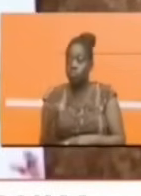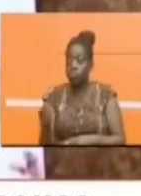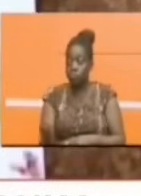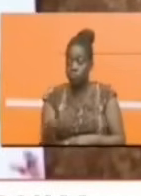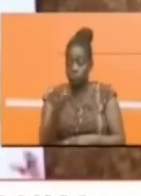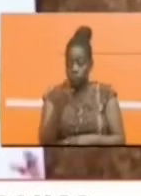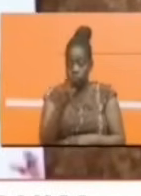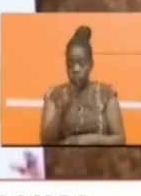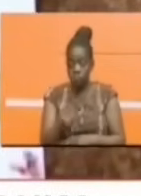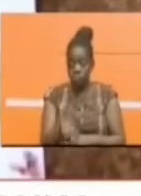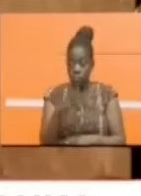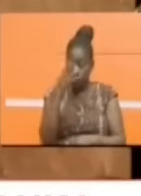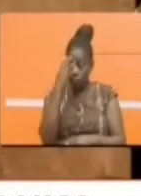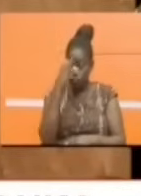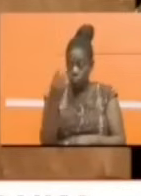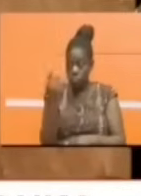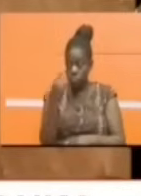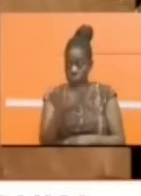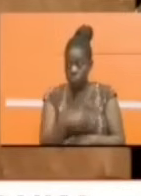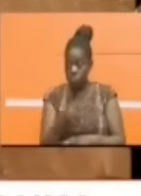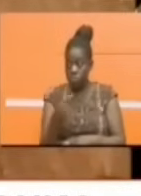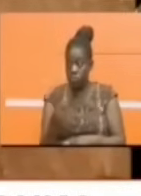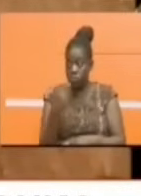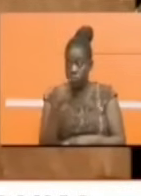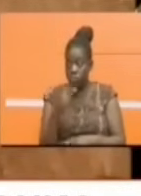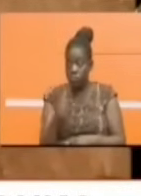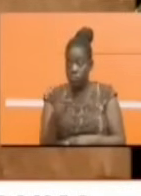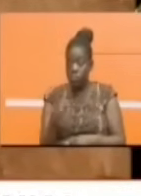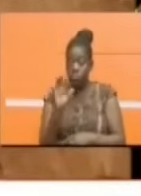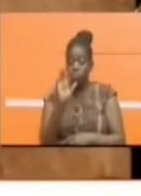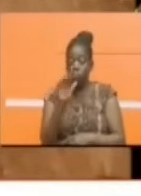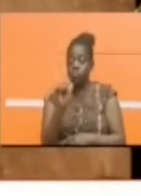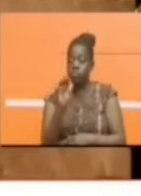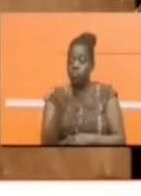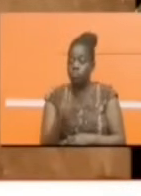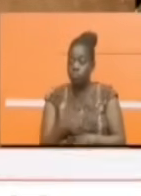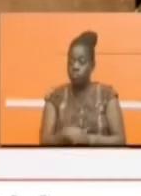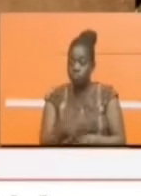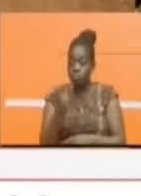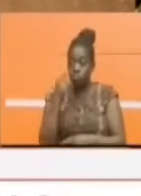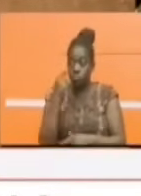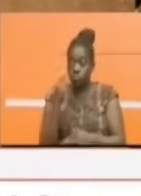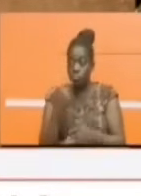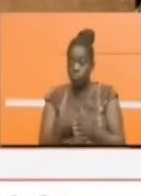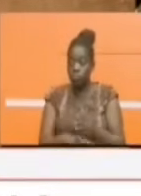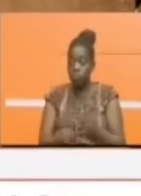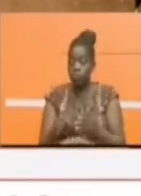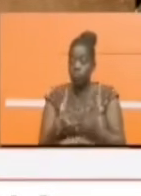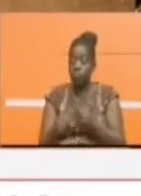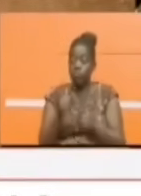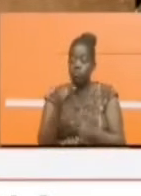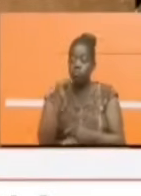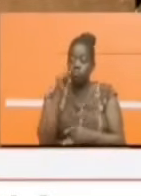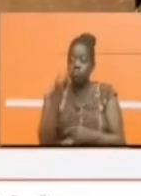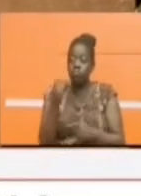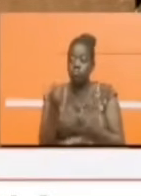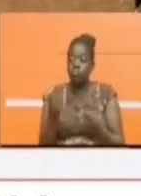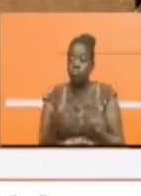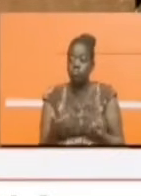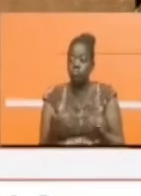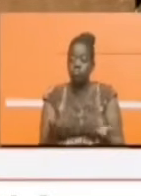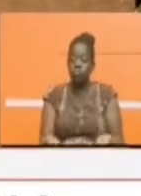okumwemula otatadde. N'alyoka nga sembera wano nkulage nkutta enkya bakuziike n'asumulula